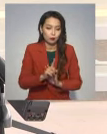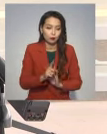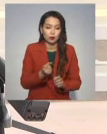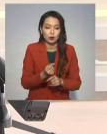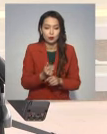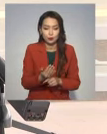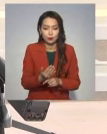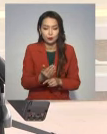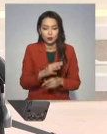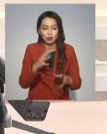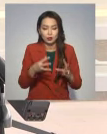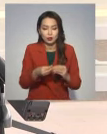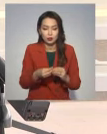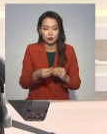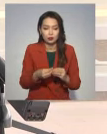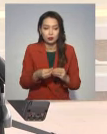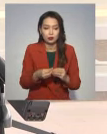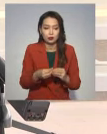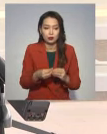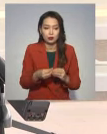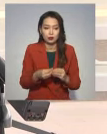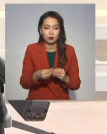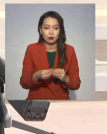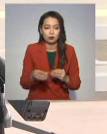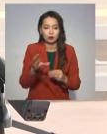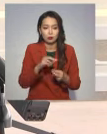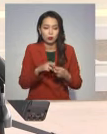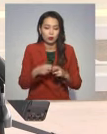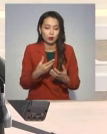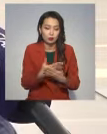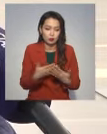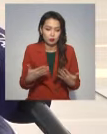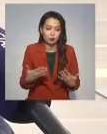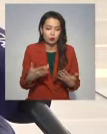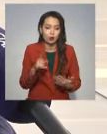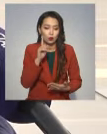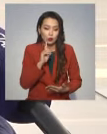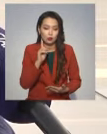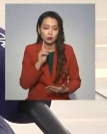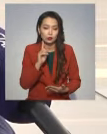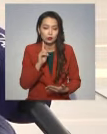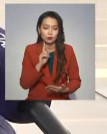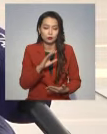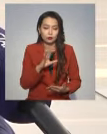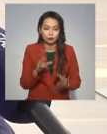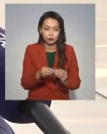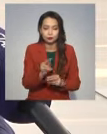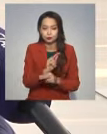жалпы 21 тағы ақау бар, оларды уақытша жойдық. Ол